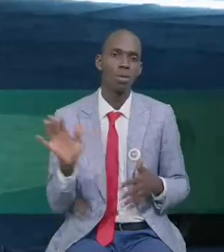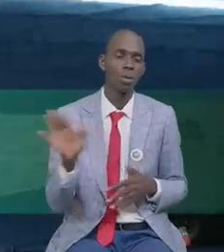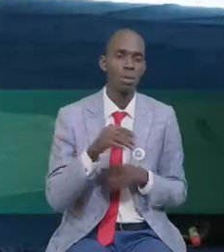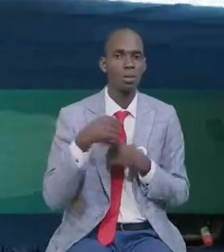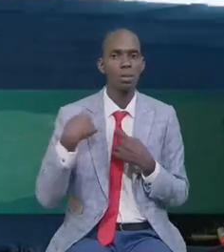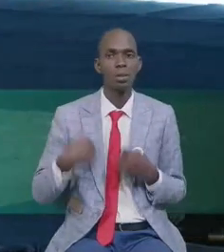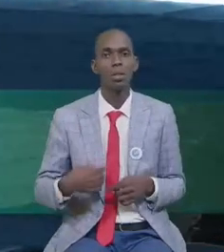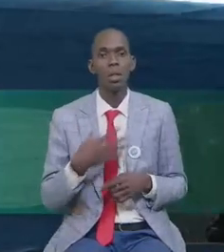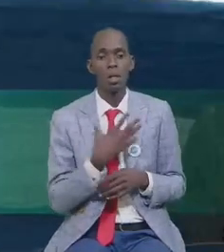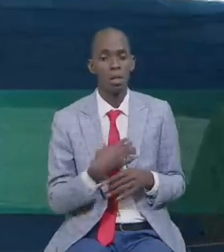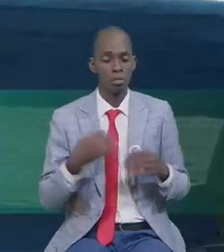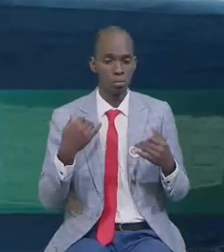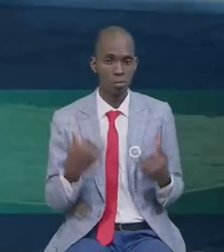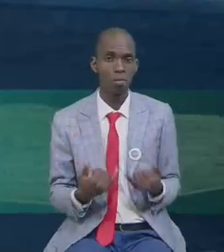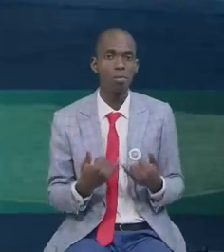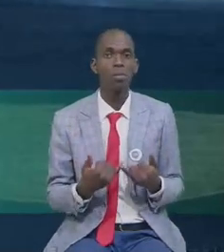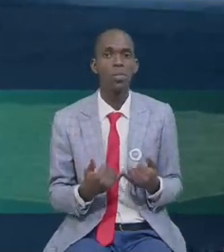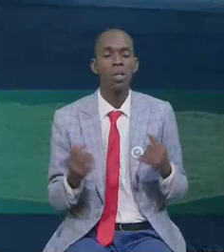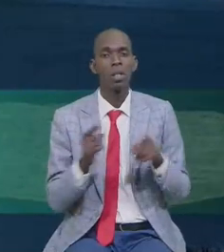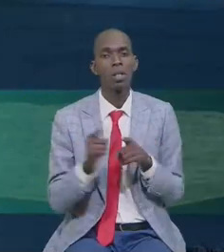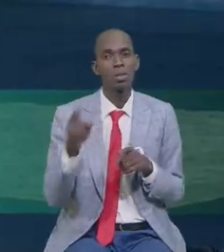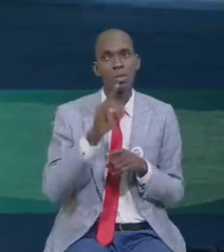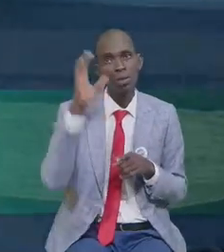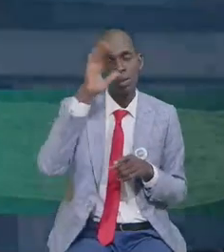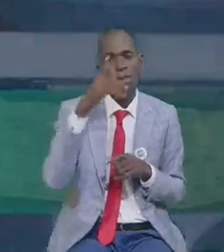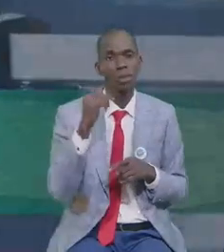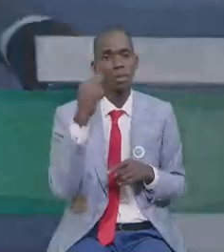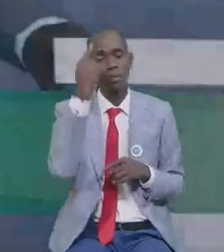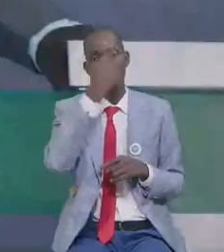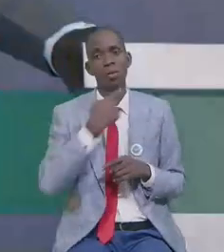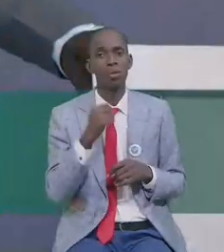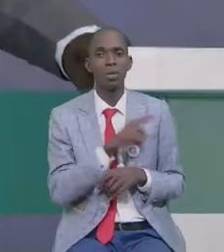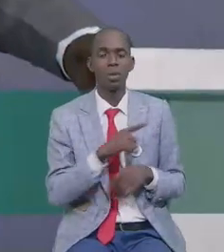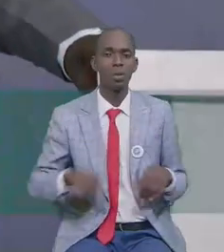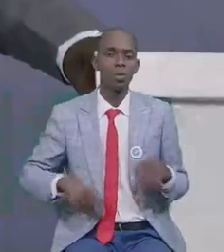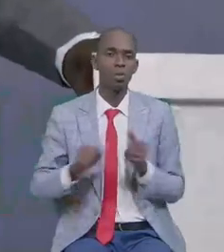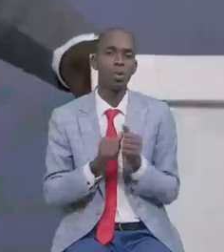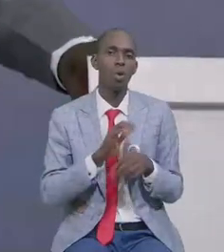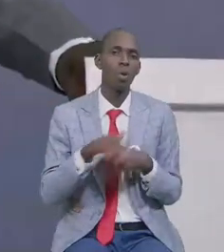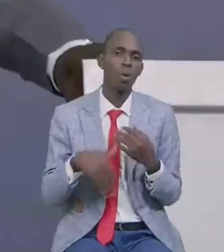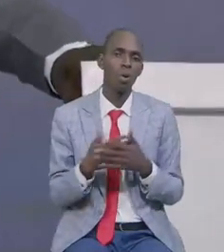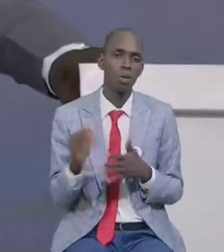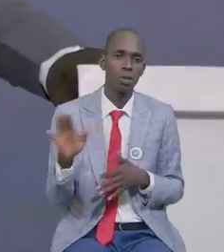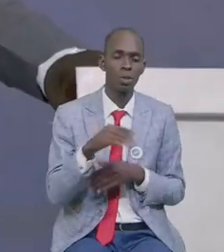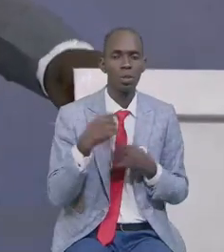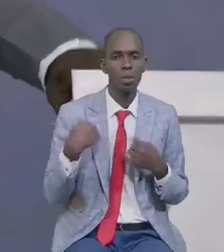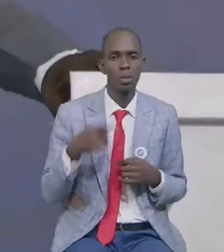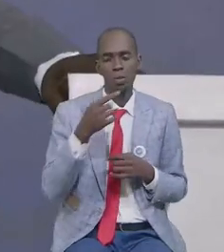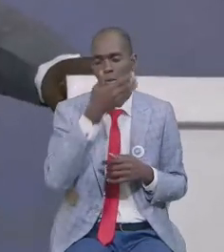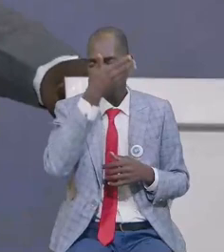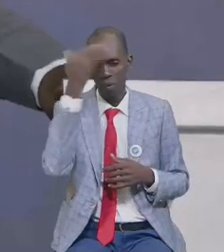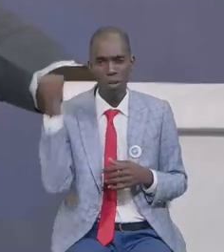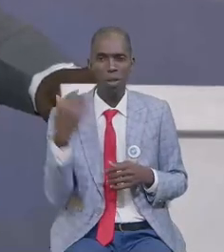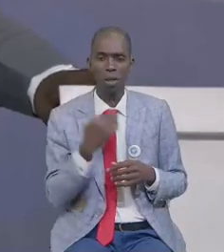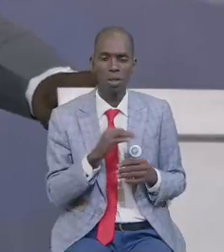Et ce matin, quand vous cherchez la face du Seigneur de tout votre cœur, vous mettez de côté